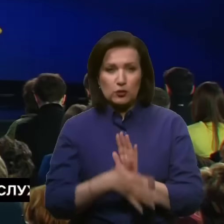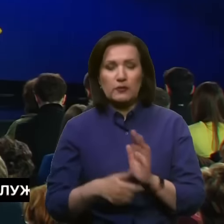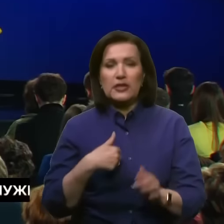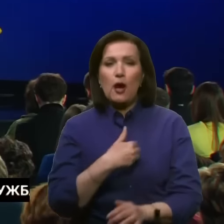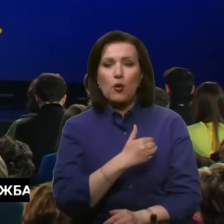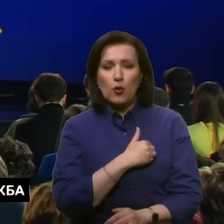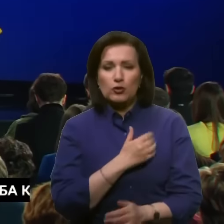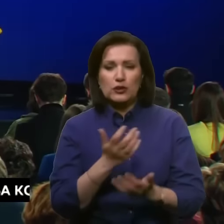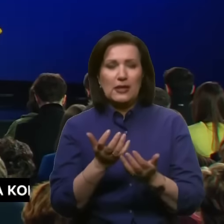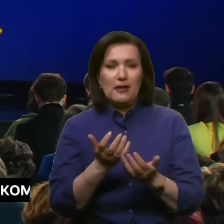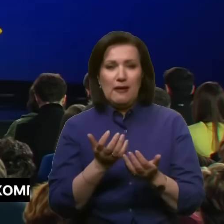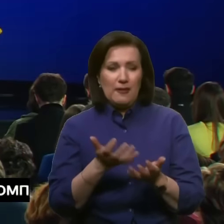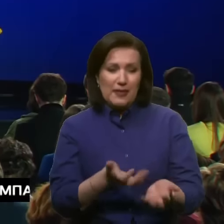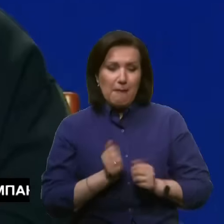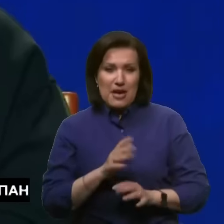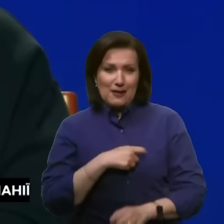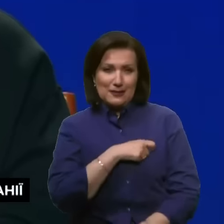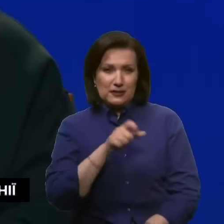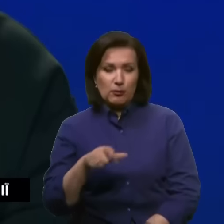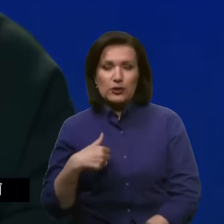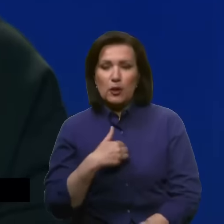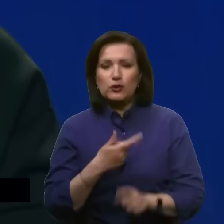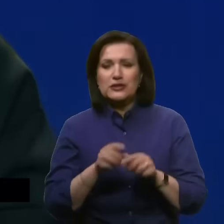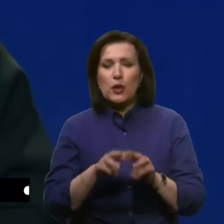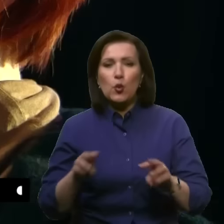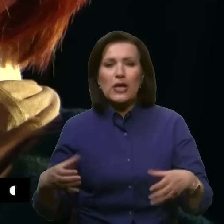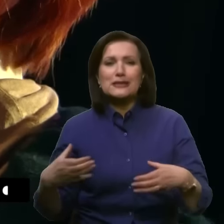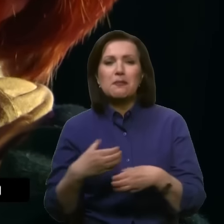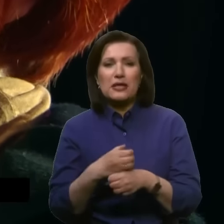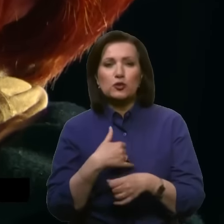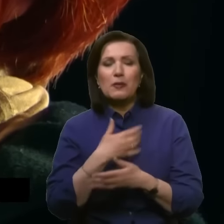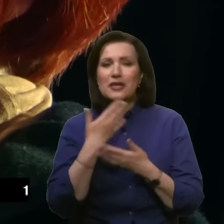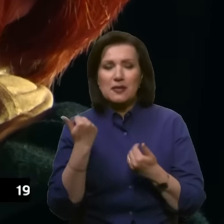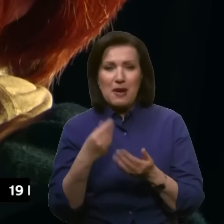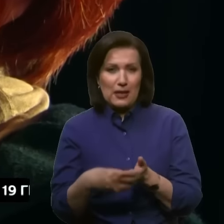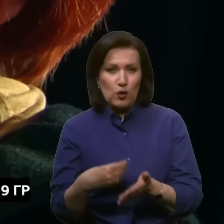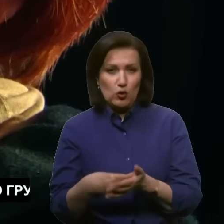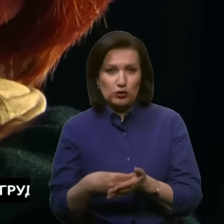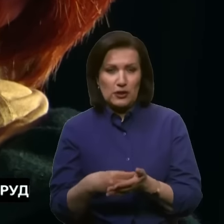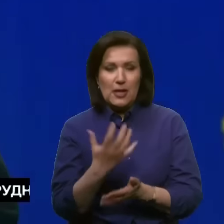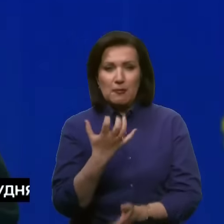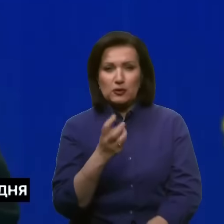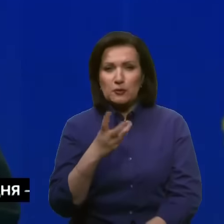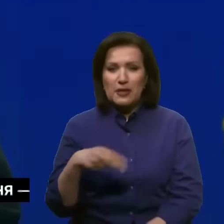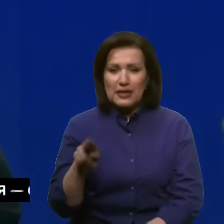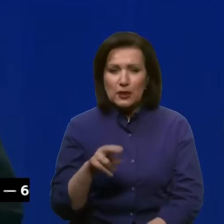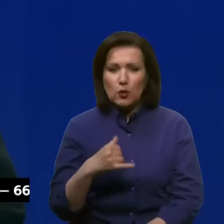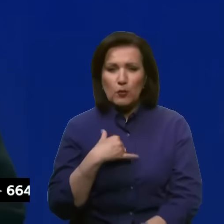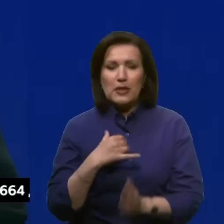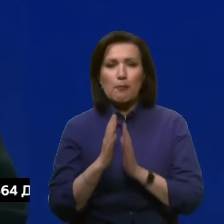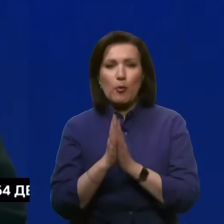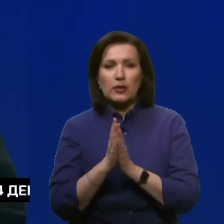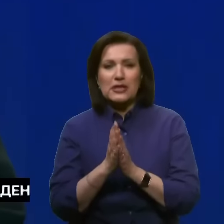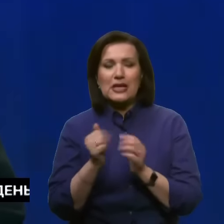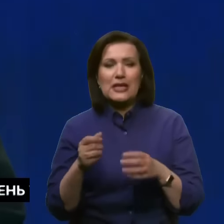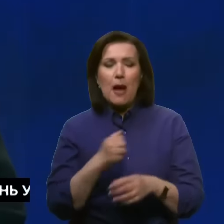Я хочу не брати з депутатів. Я хочу цей уряд зменшити. У мене немає грошей. 500 мільярдів у мене